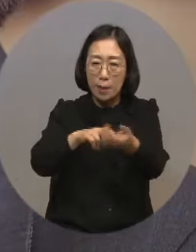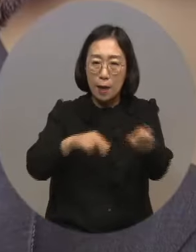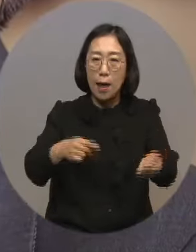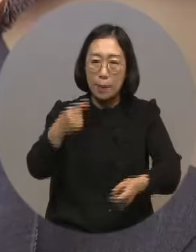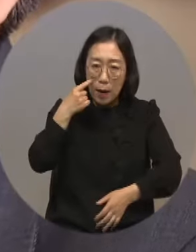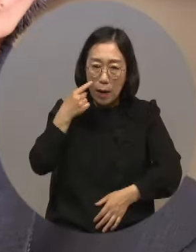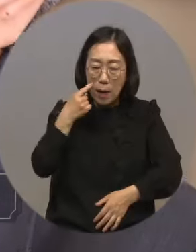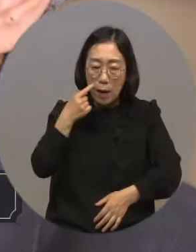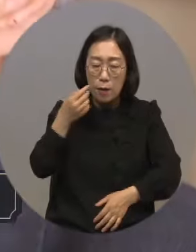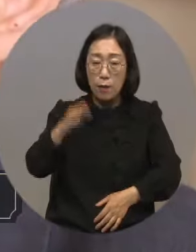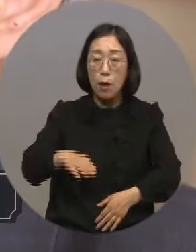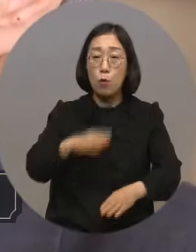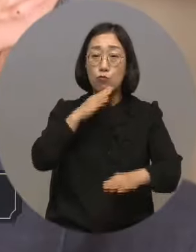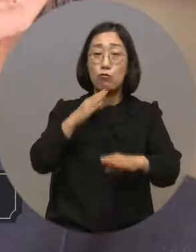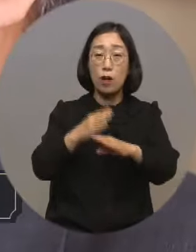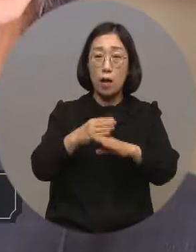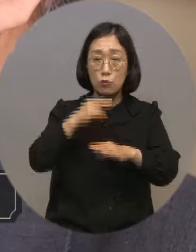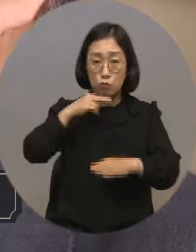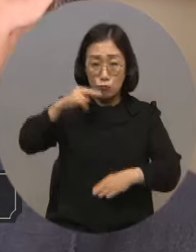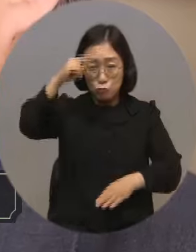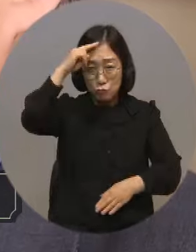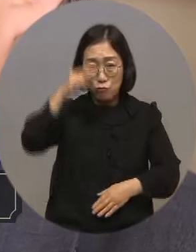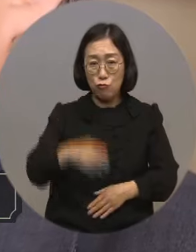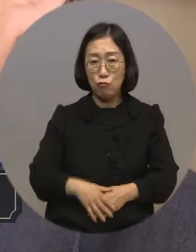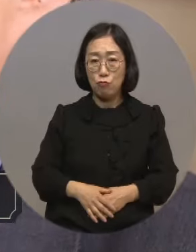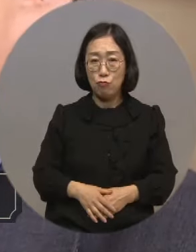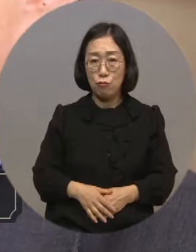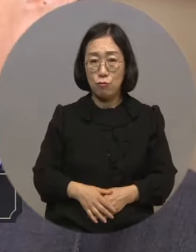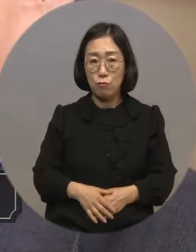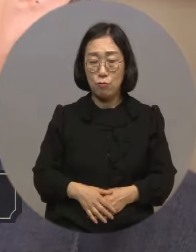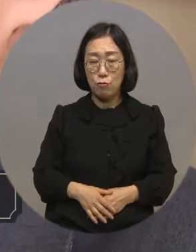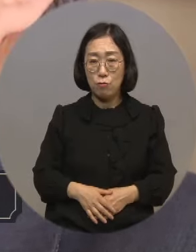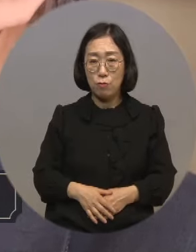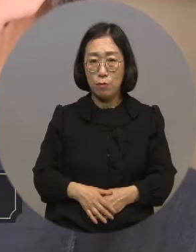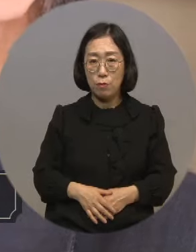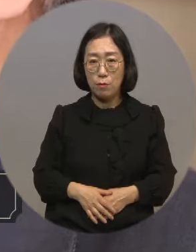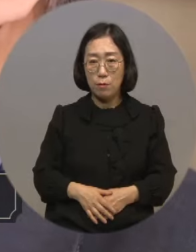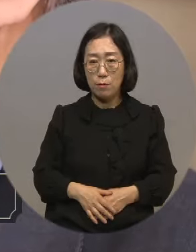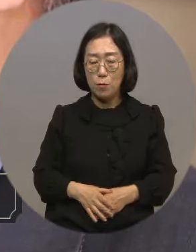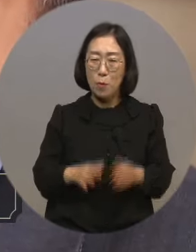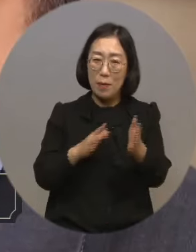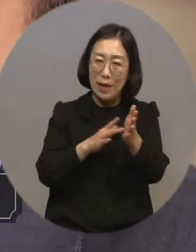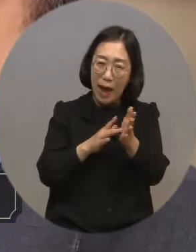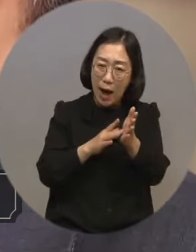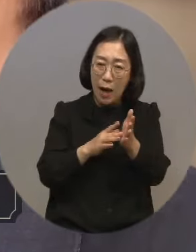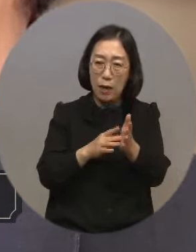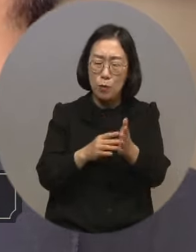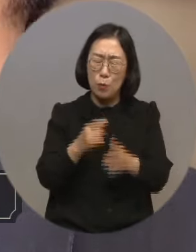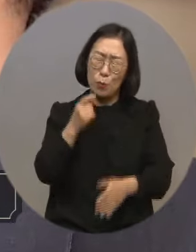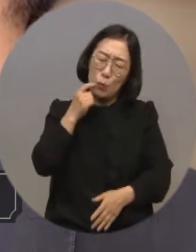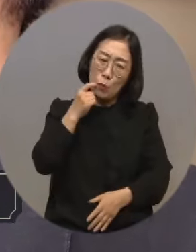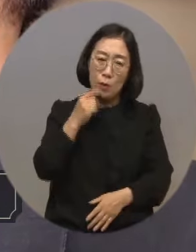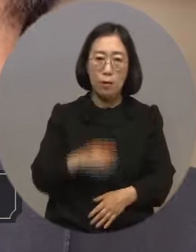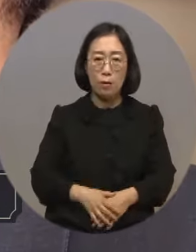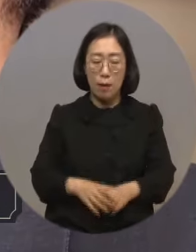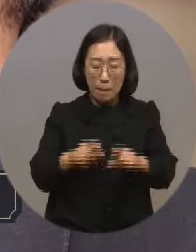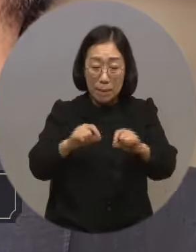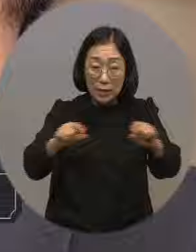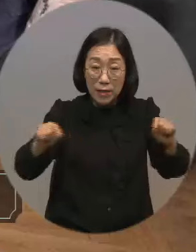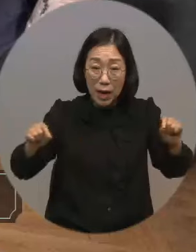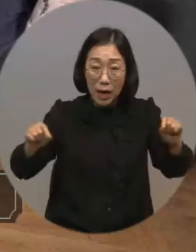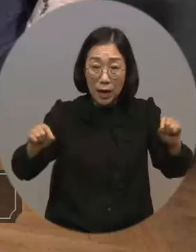하셨어요. 근데 북쪽의 술은 술 자체가 아까처럼 반주 문화고 약이 되는 술을 원해요. 북쪽은 밥상 자체를 약으로